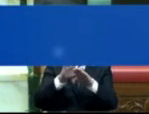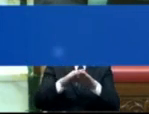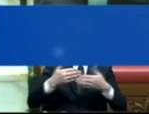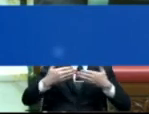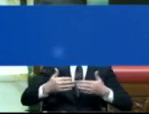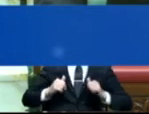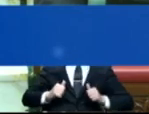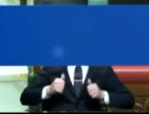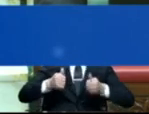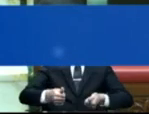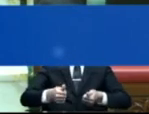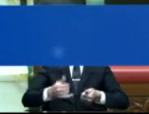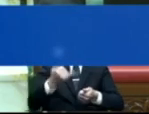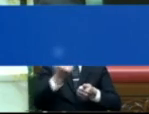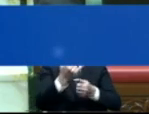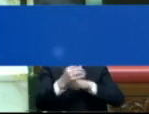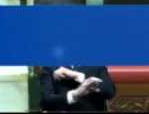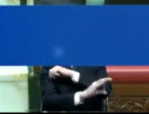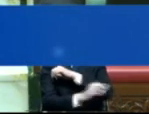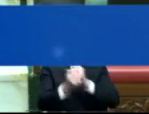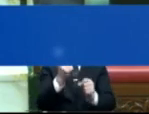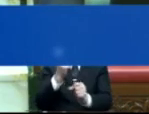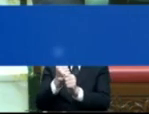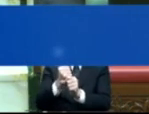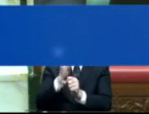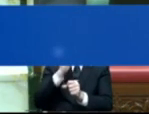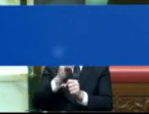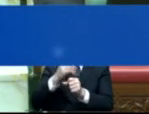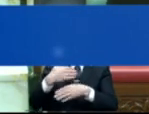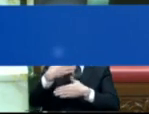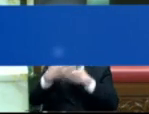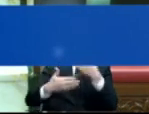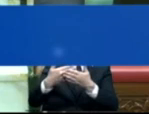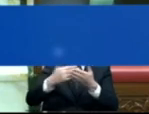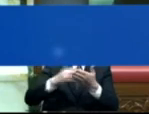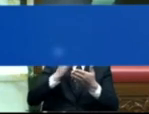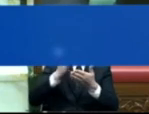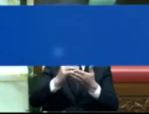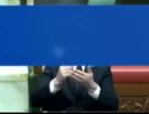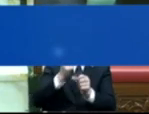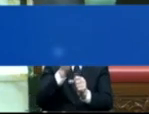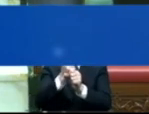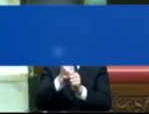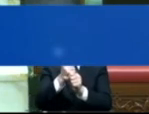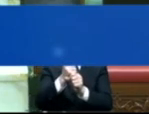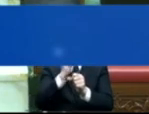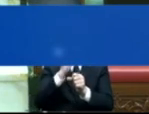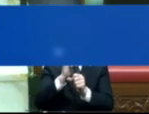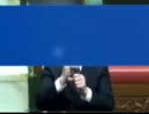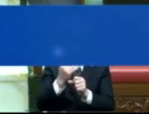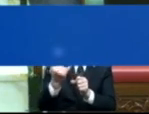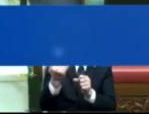اليوم على تطوير اليد العاملة، على تحسين القدرة ديال اليد العاملة